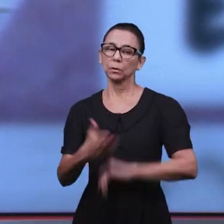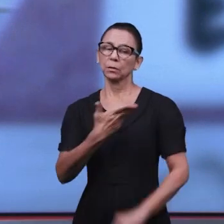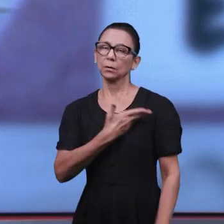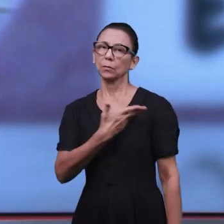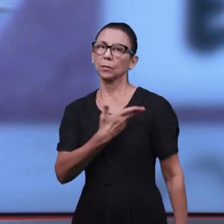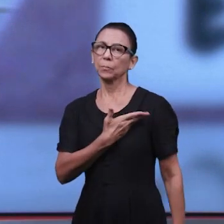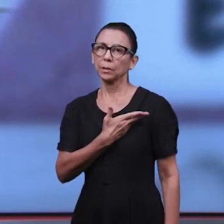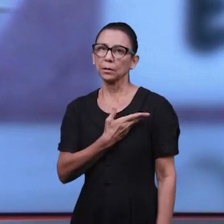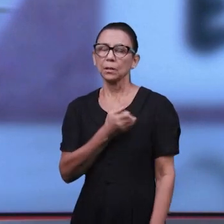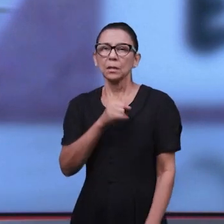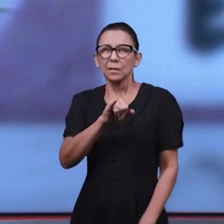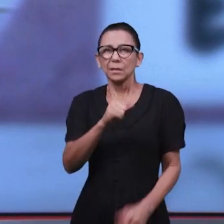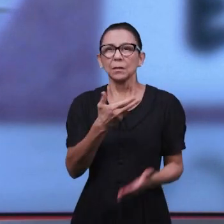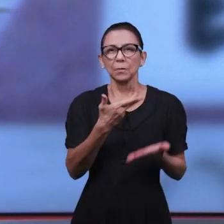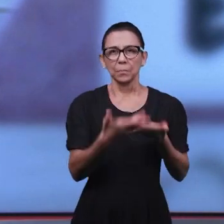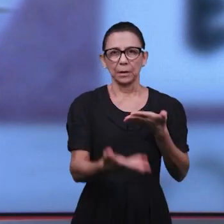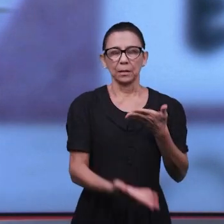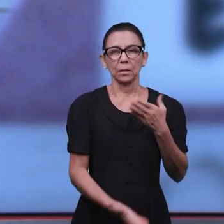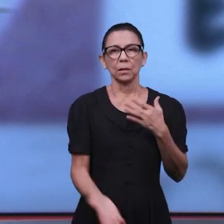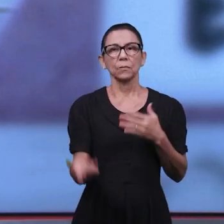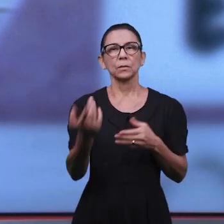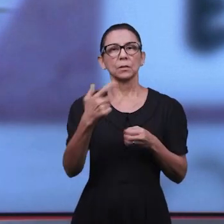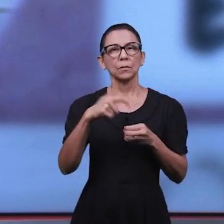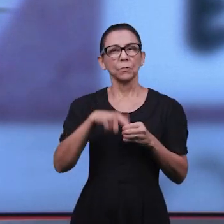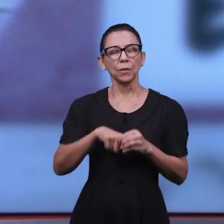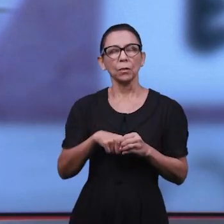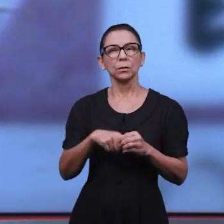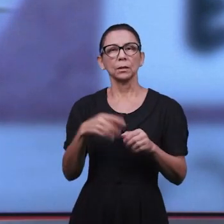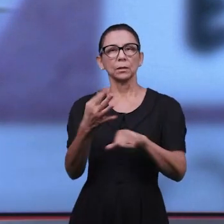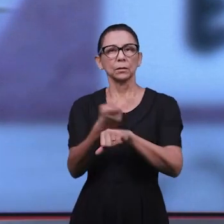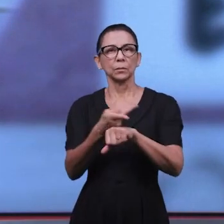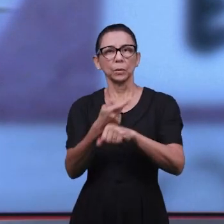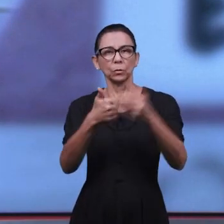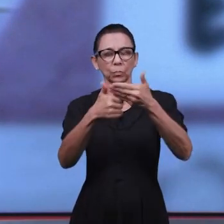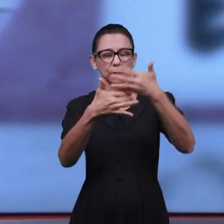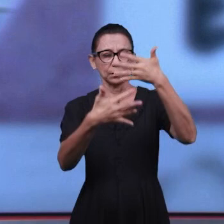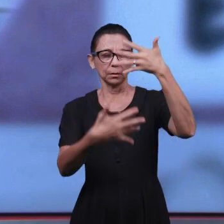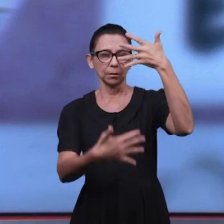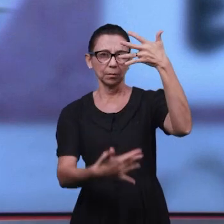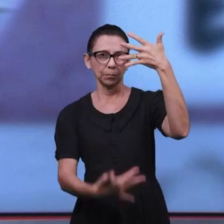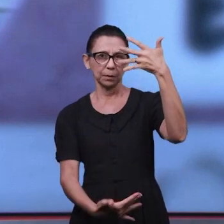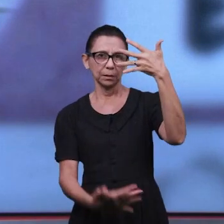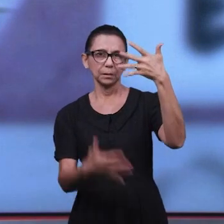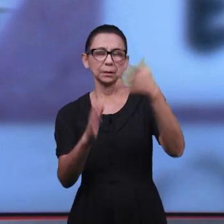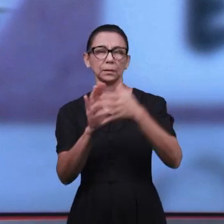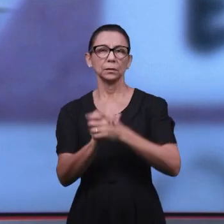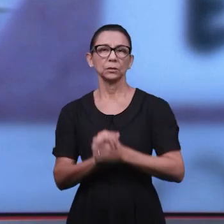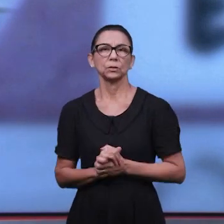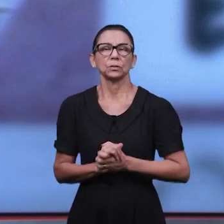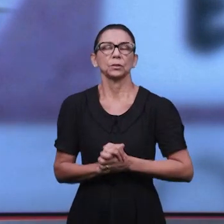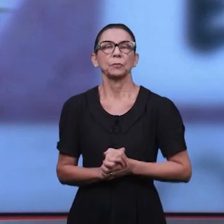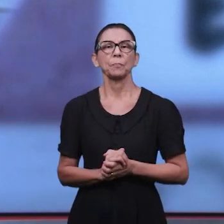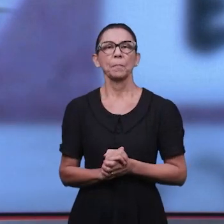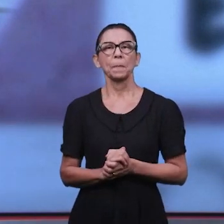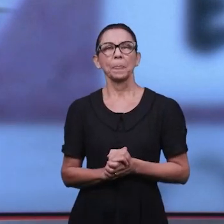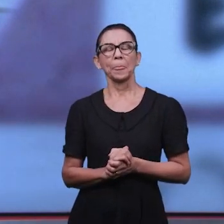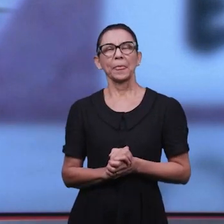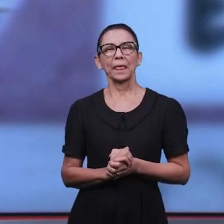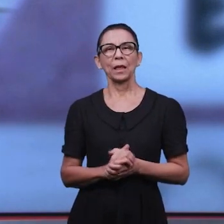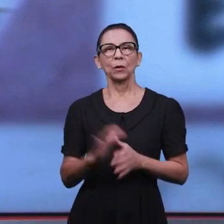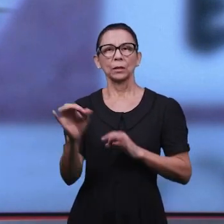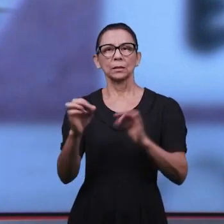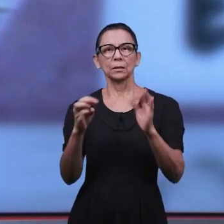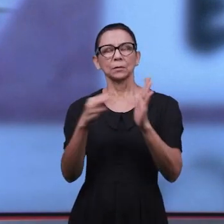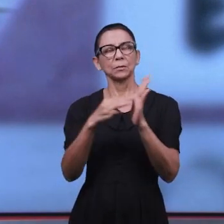Si vous n'avez pas vu, regardez la playlist de la formation en Nation Méthode dans le canal officiel de l'Église chrétienne Maranatha sur YouTube